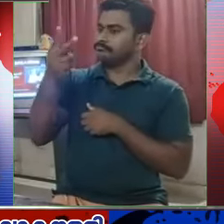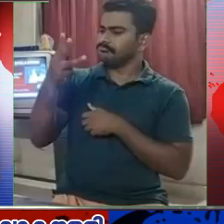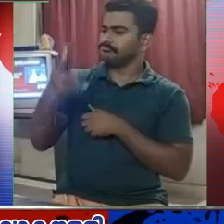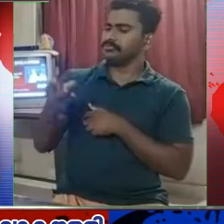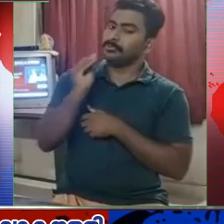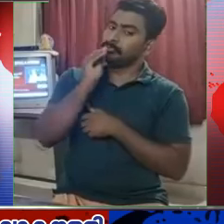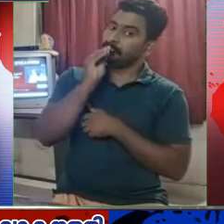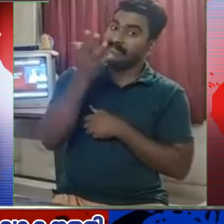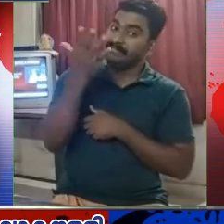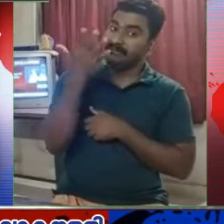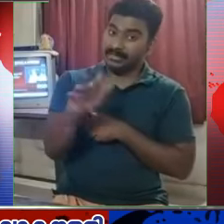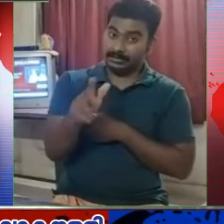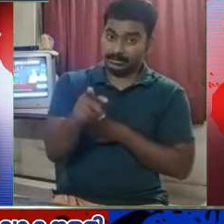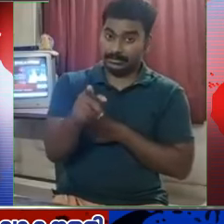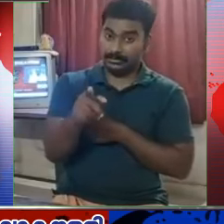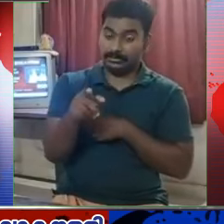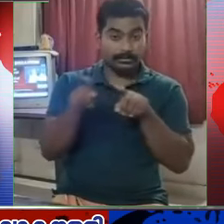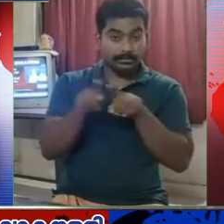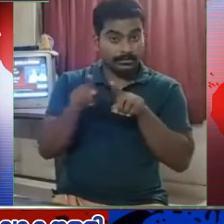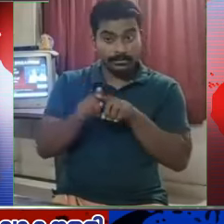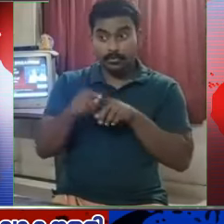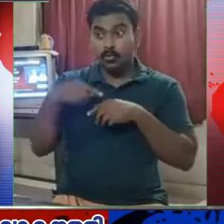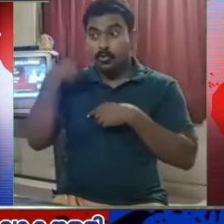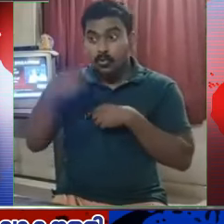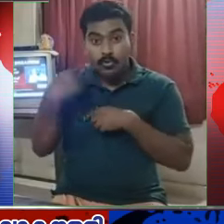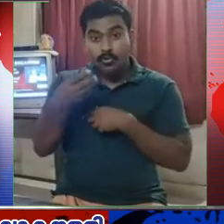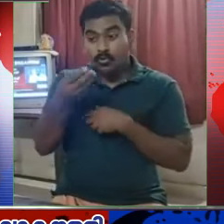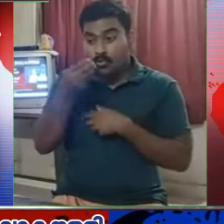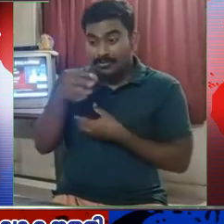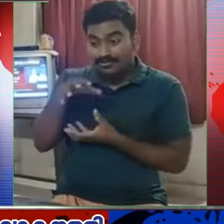ഇപ്പോഴും കാണാൻ കഴിയുന്നൊരു പ്രത്യേകത.